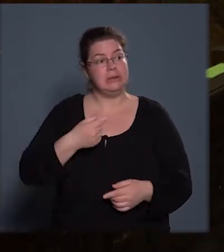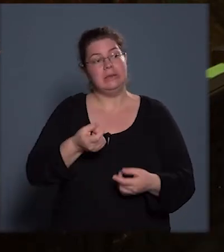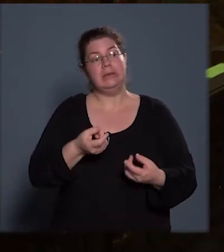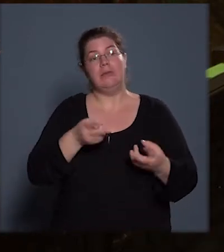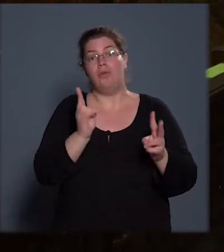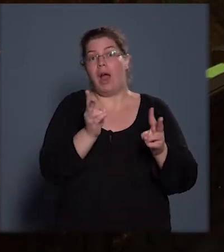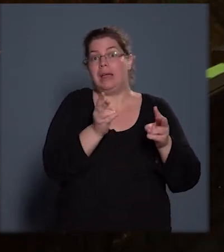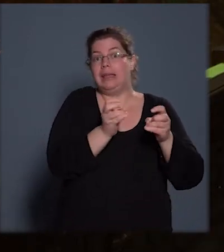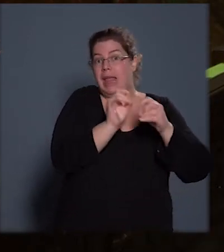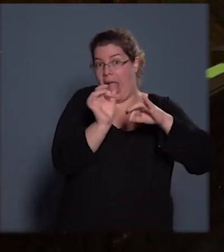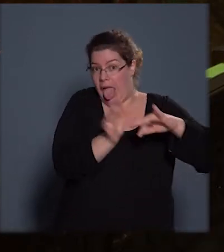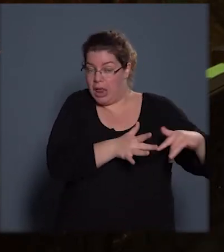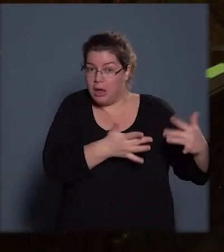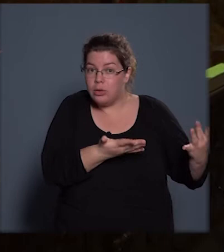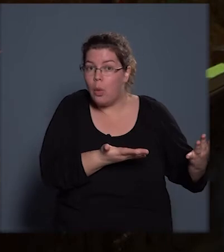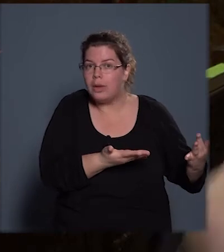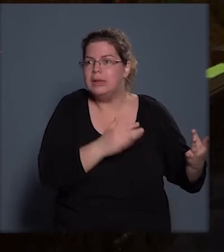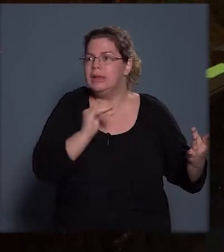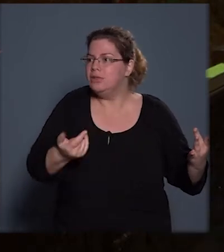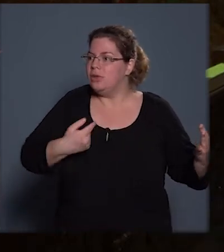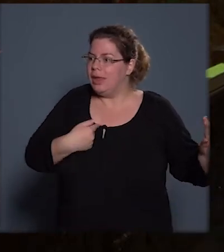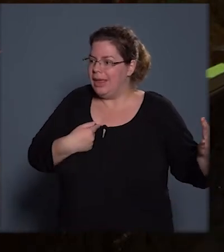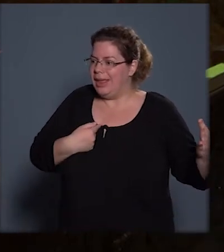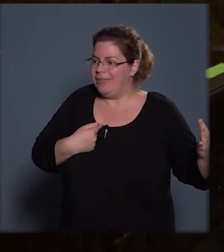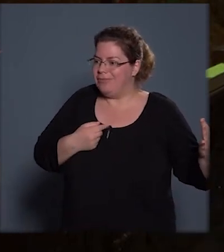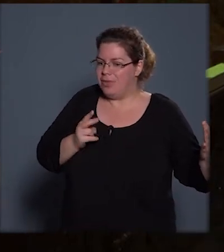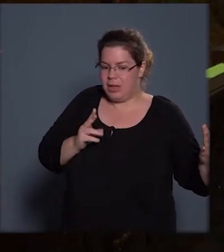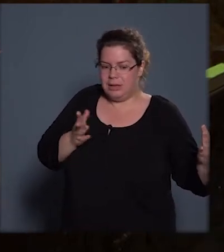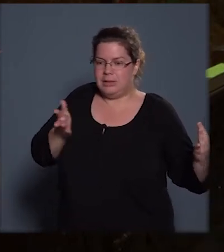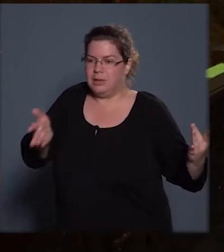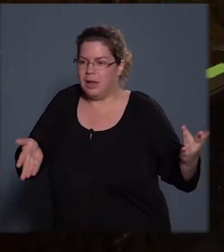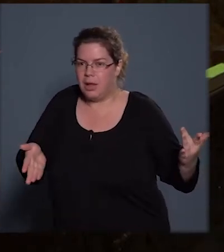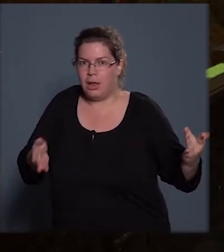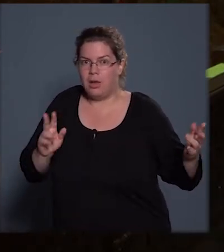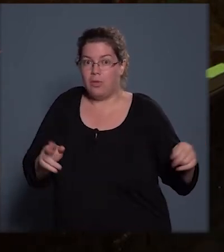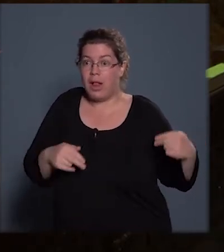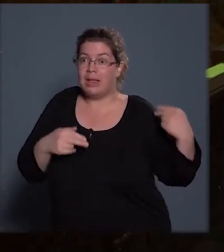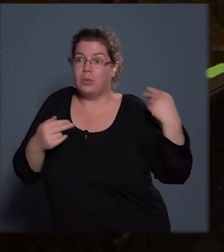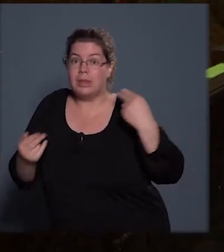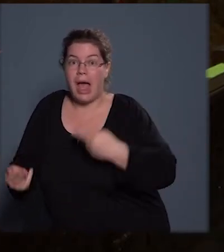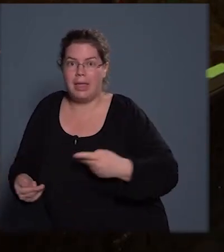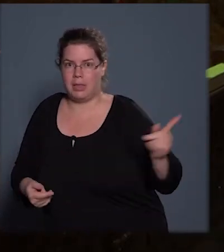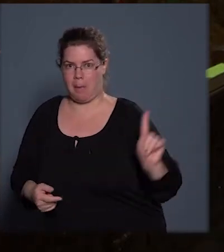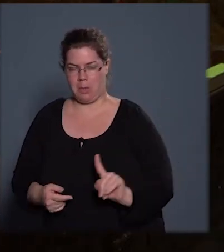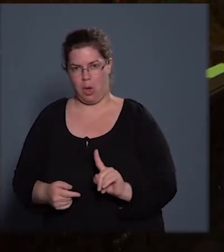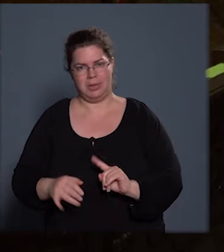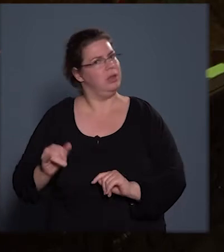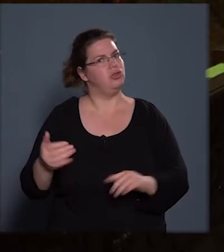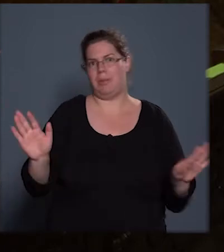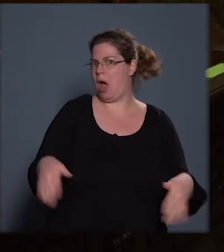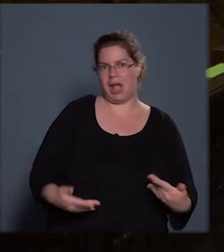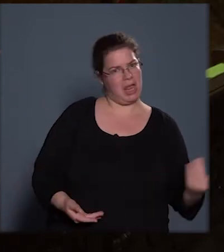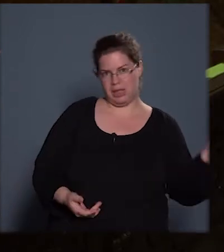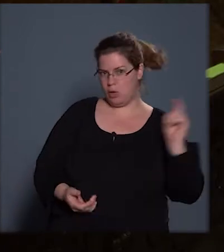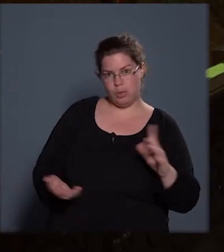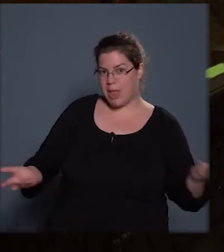valakit, és én ártok valakinek, az a másik valaki utánam jön. És itt nem akárki jött